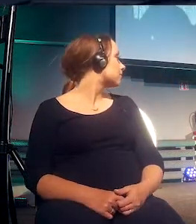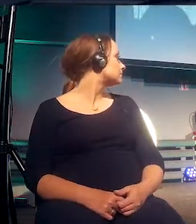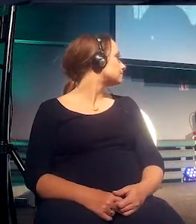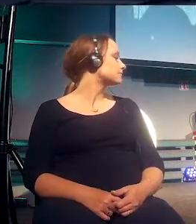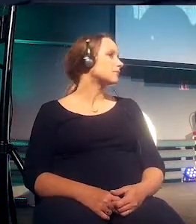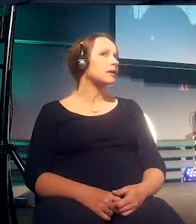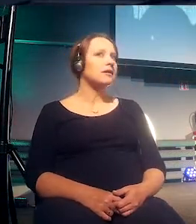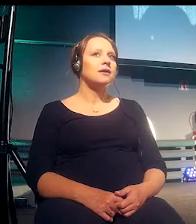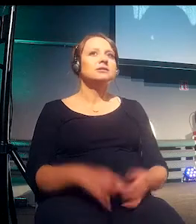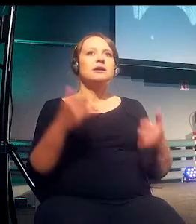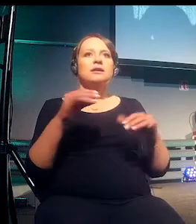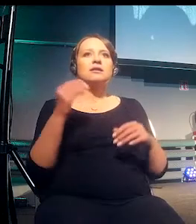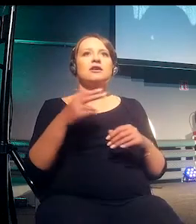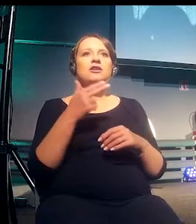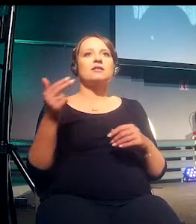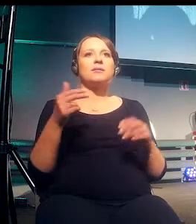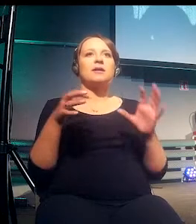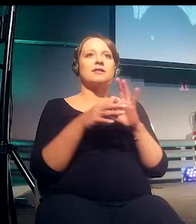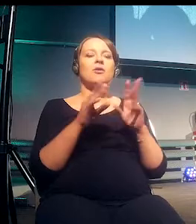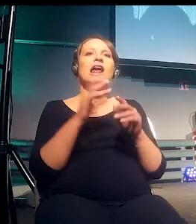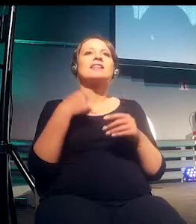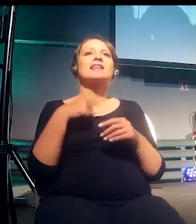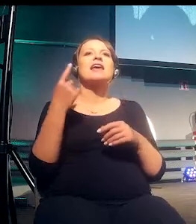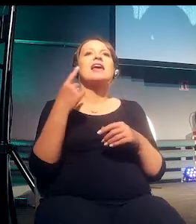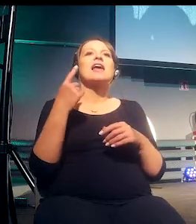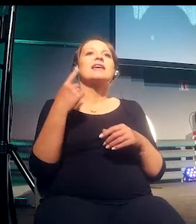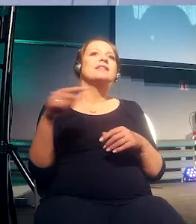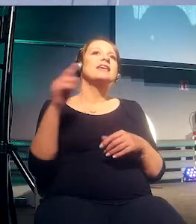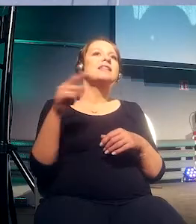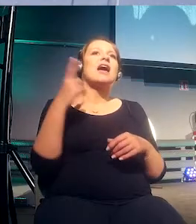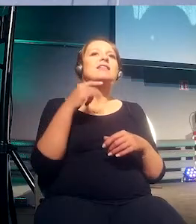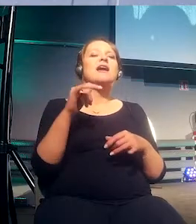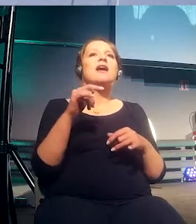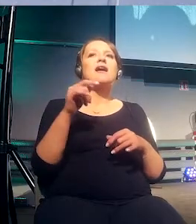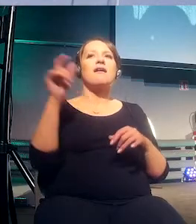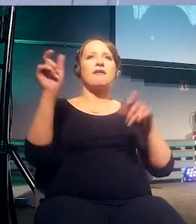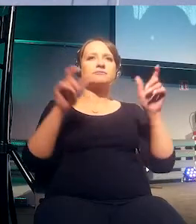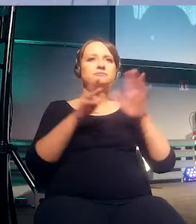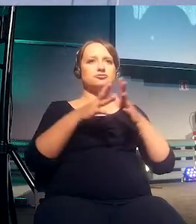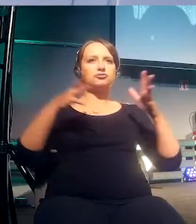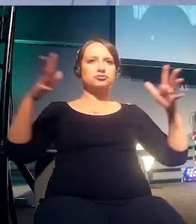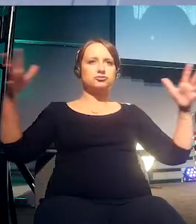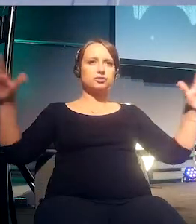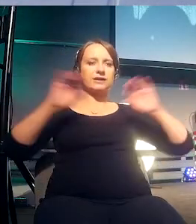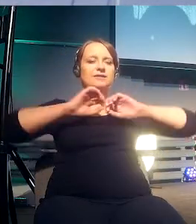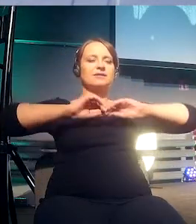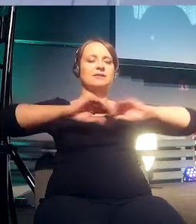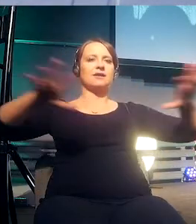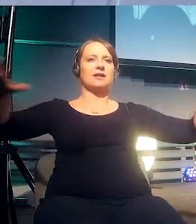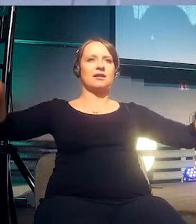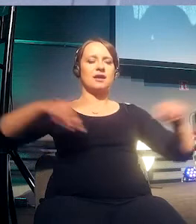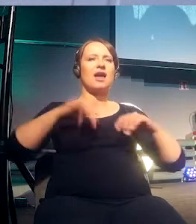Inny temat jest taki, jak opanować design na masową skalę. Bo oprócz tego, że Mamy bardzo